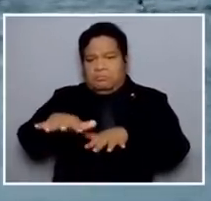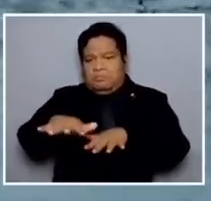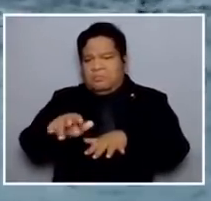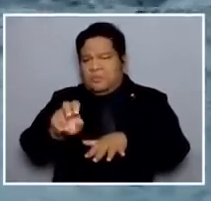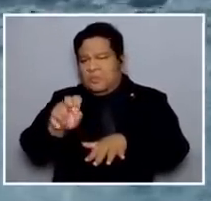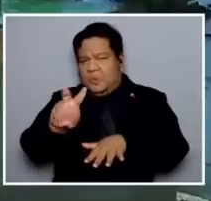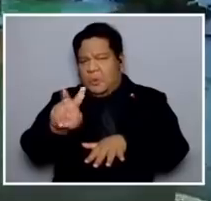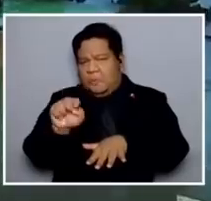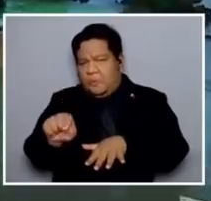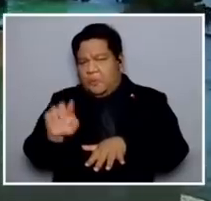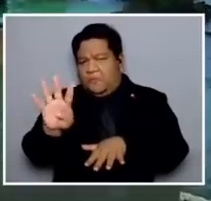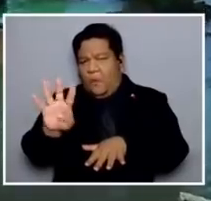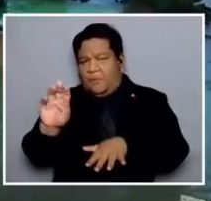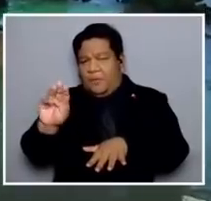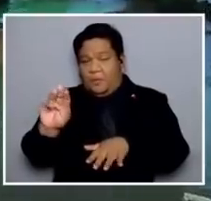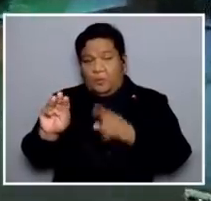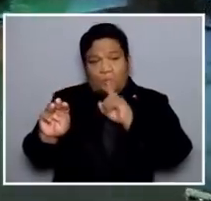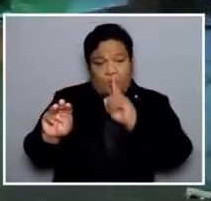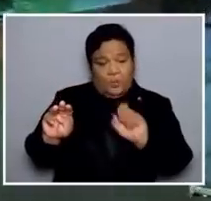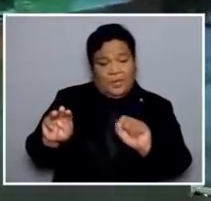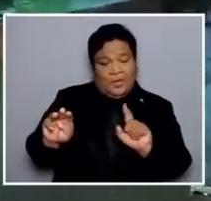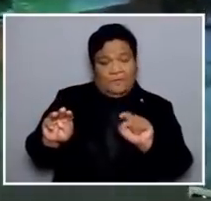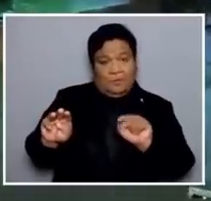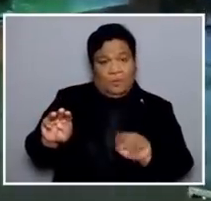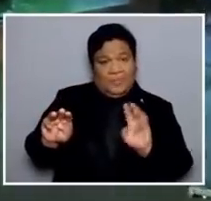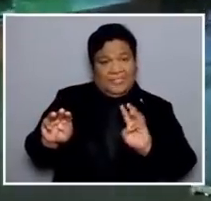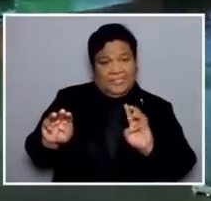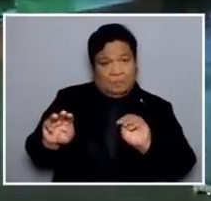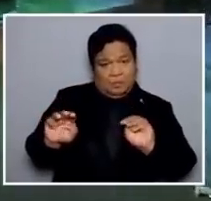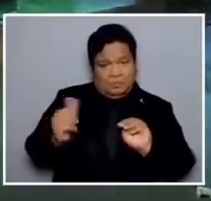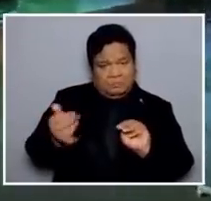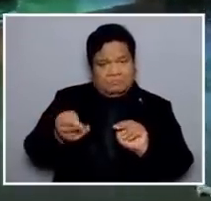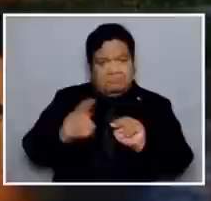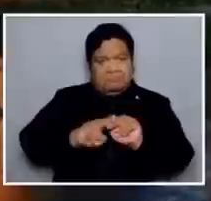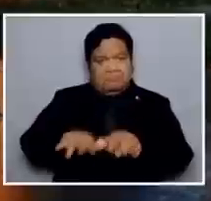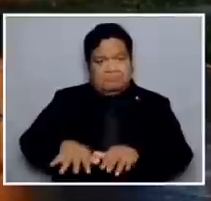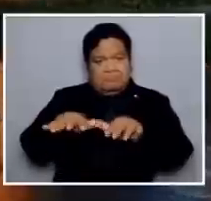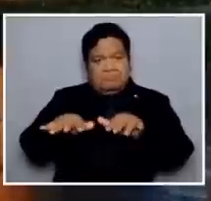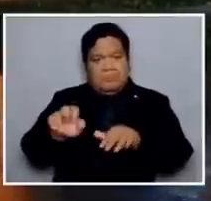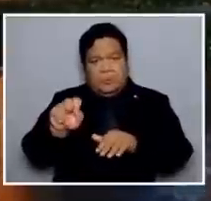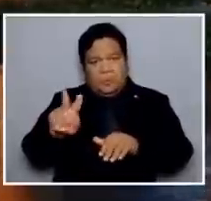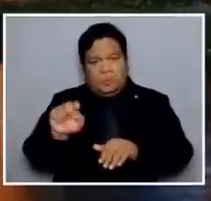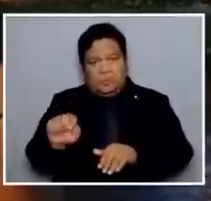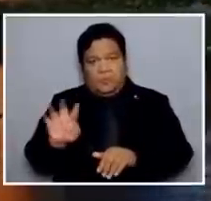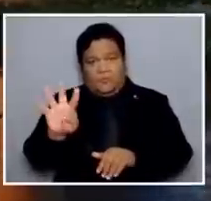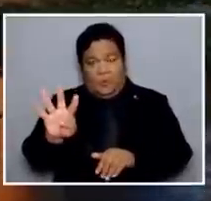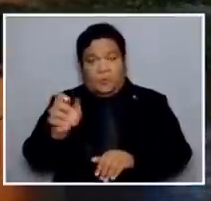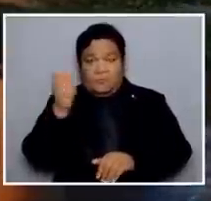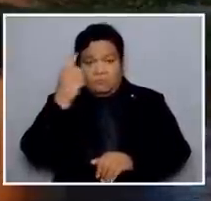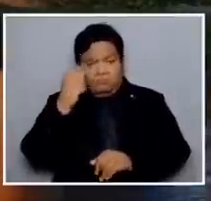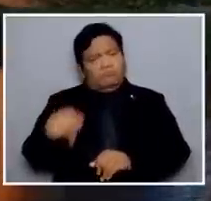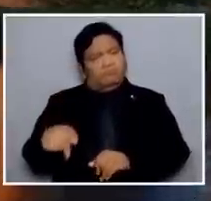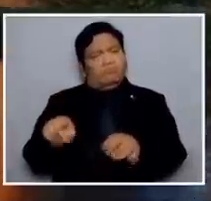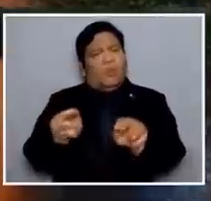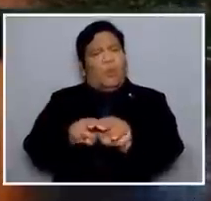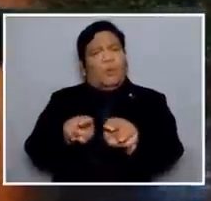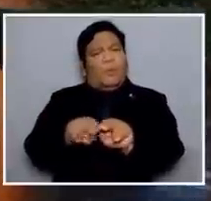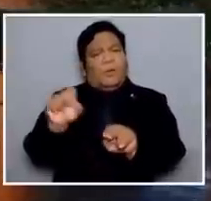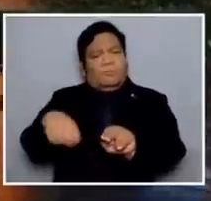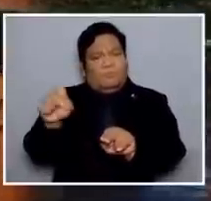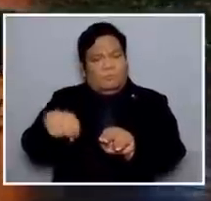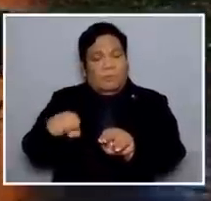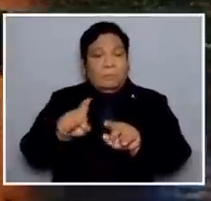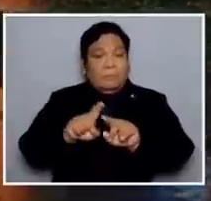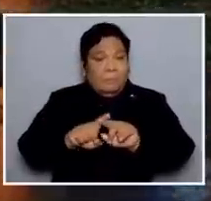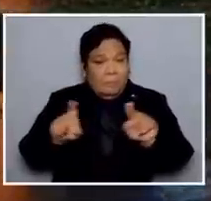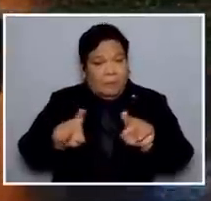sa 11.6 meters noong alauna ng hapon. Bagamat nananatili sa normal ang level ng tubig, inaabisuhan ng